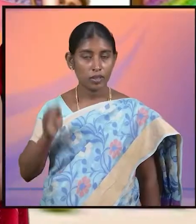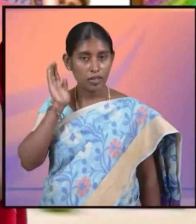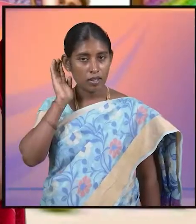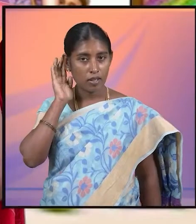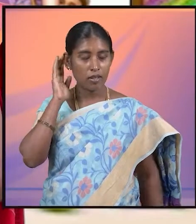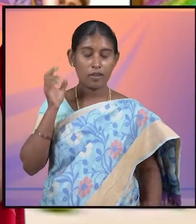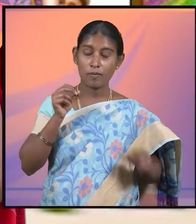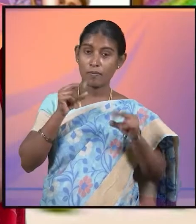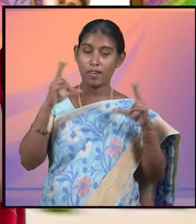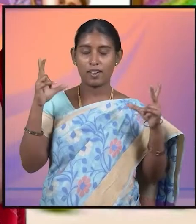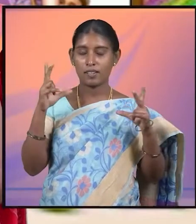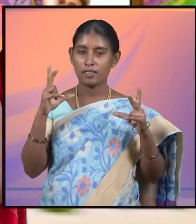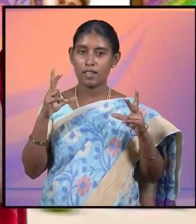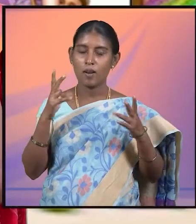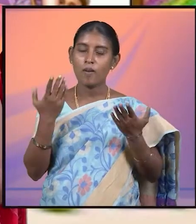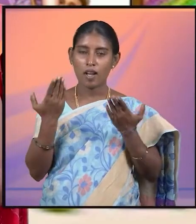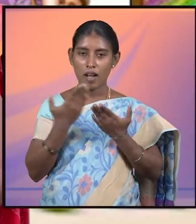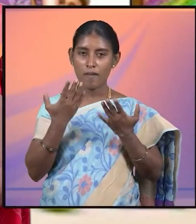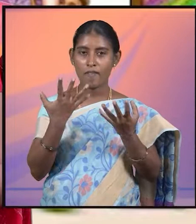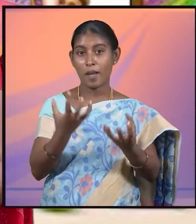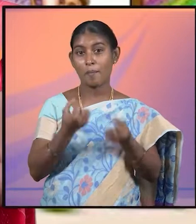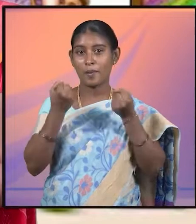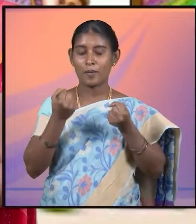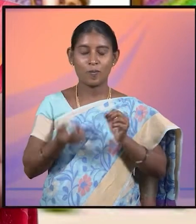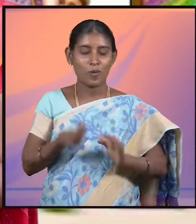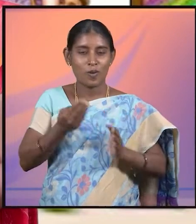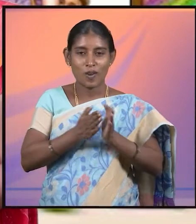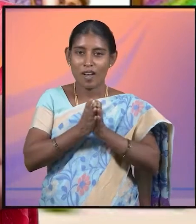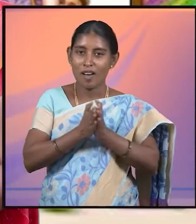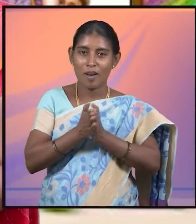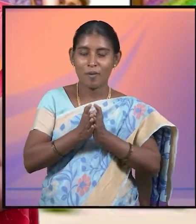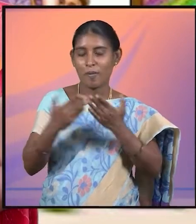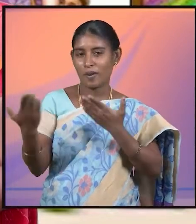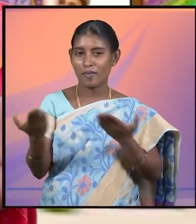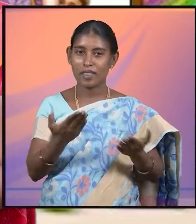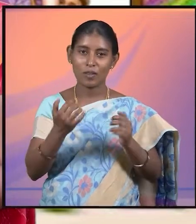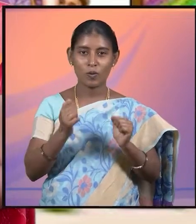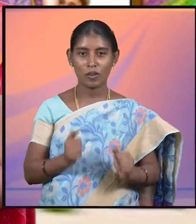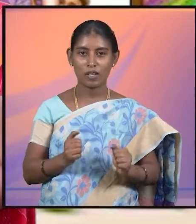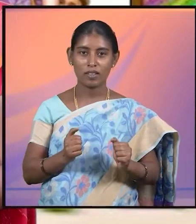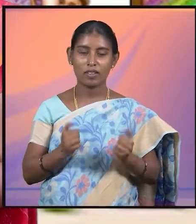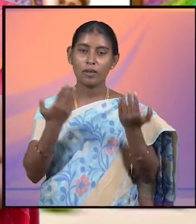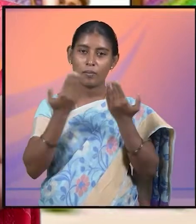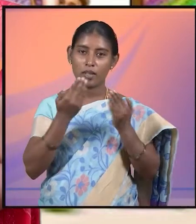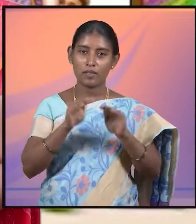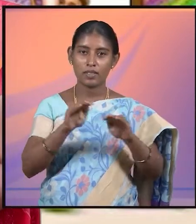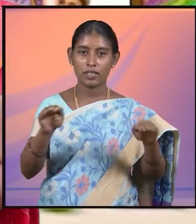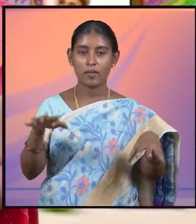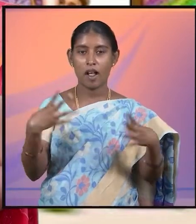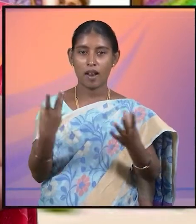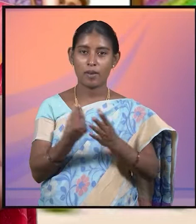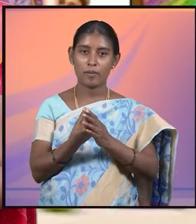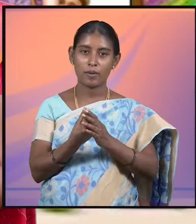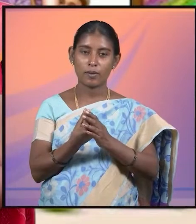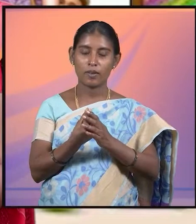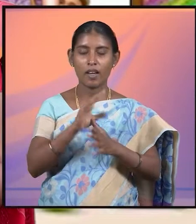கீழில் விழுச்செல்வமாம் கல்வி செல்வம் அதை பெற மிகுந்த ஆர்வமுடன் இங்கு வந்து அமர்ந்திருக்கும் மாணவ